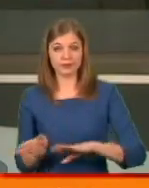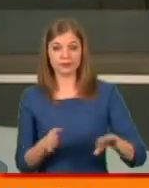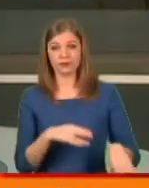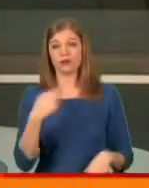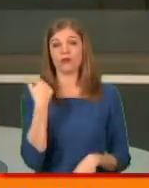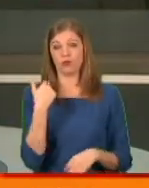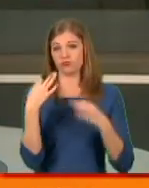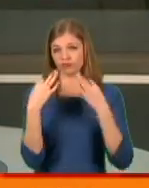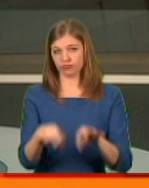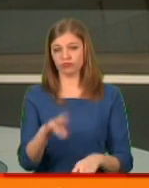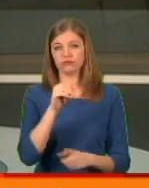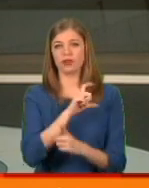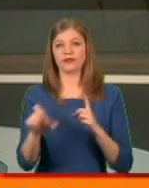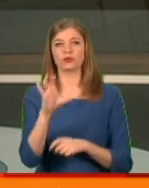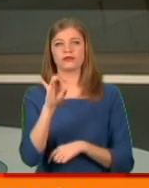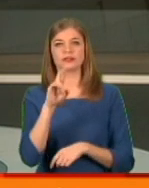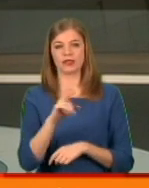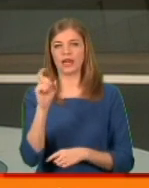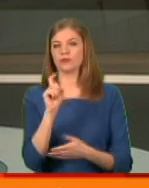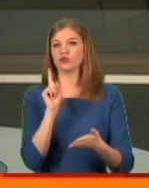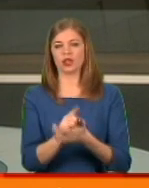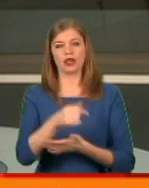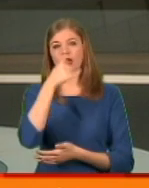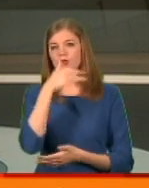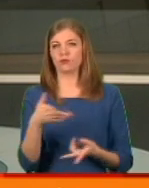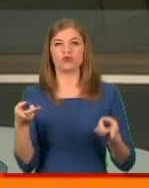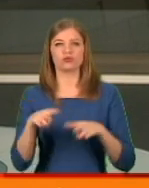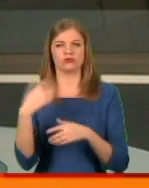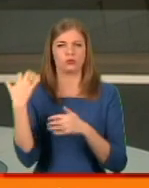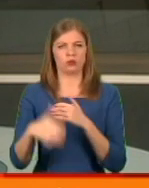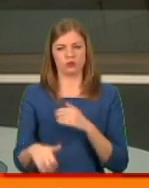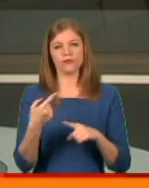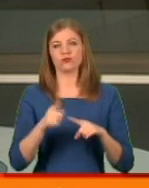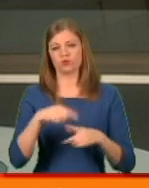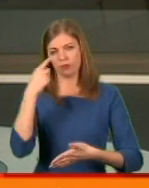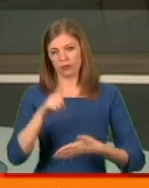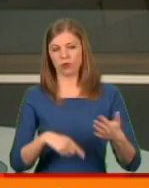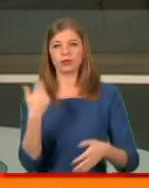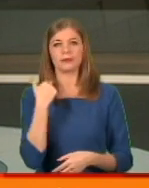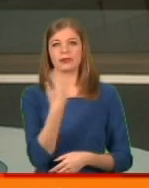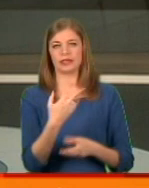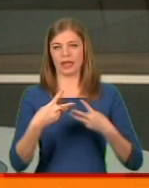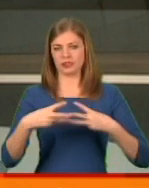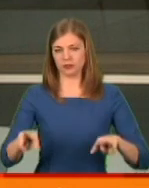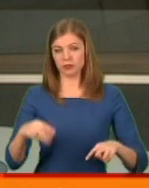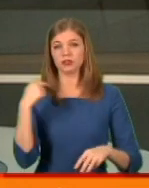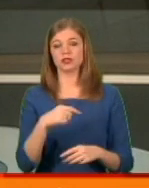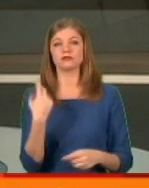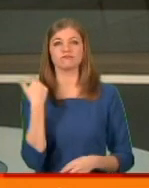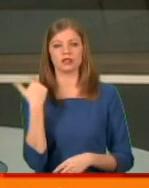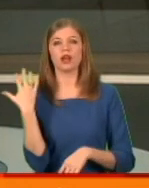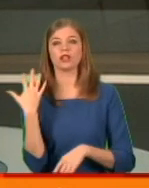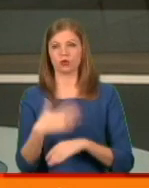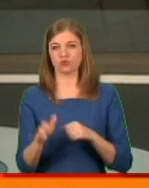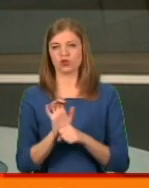Лондон дав дозвіл на відповідь Сирії. Хімічна атака не може лишитися безкарною. В цьому переконані британські міністри. Великобританія